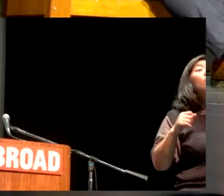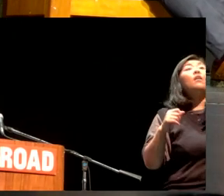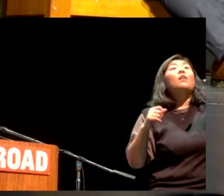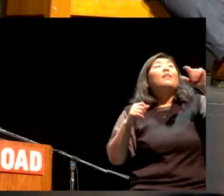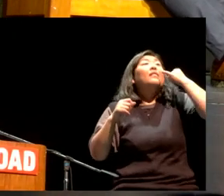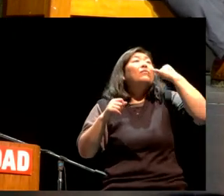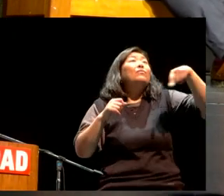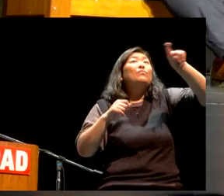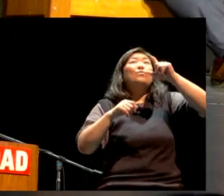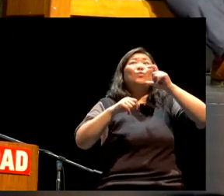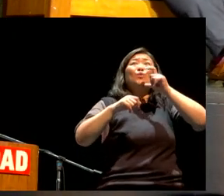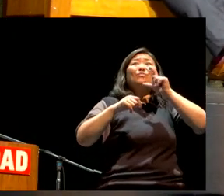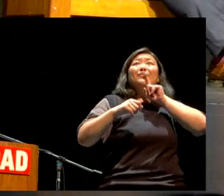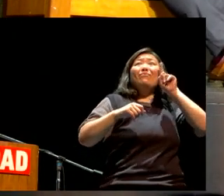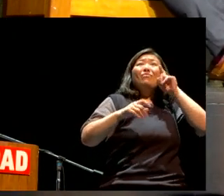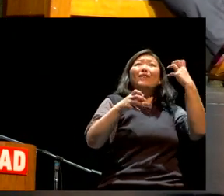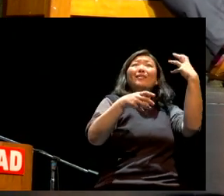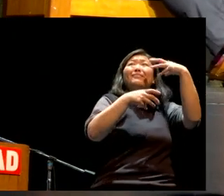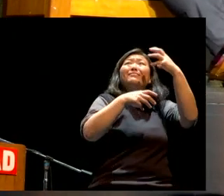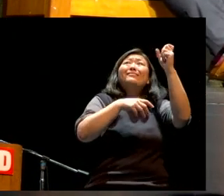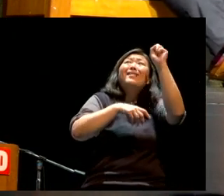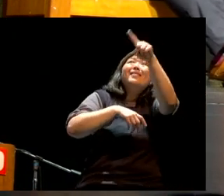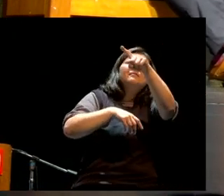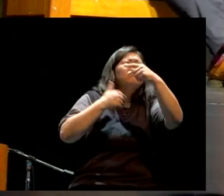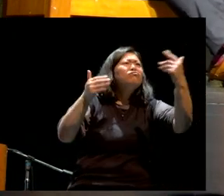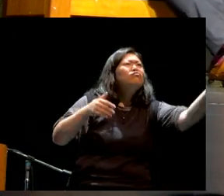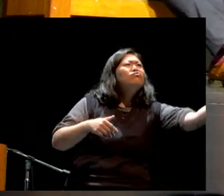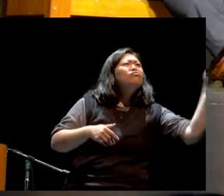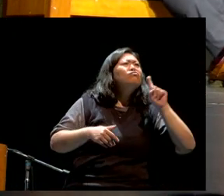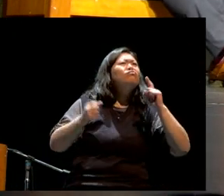Oh, can I? Sure. Oh, okay.